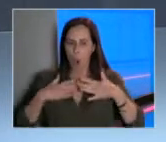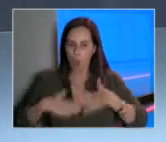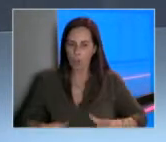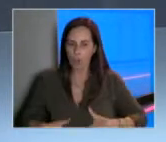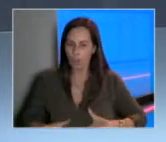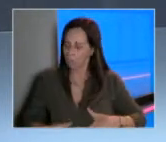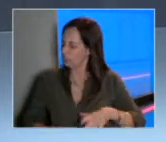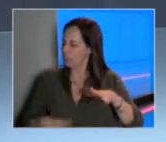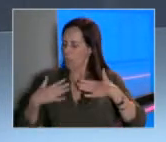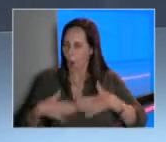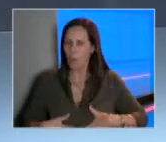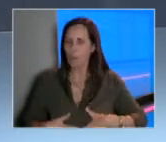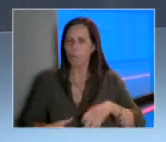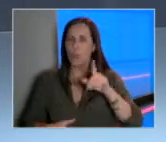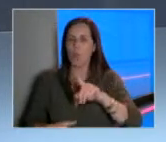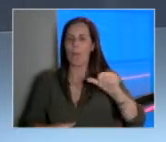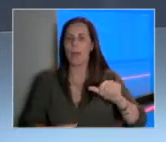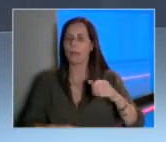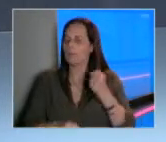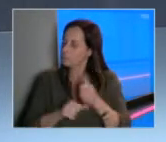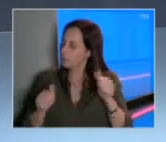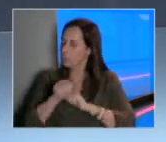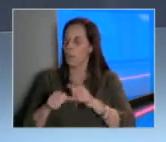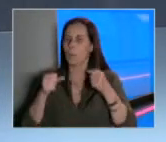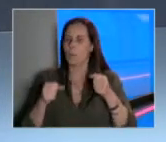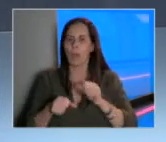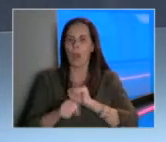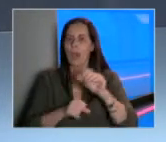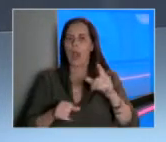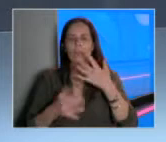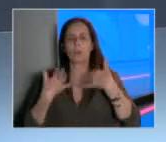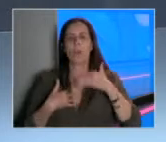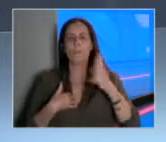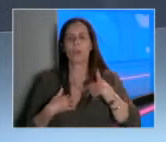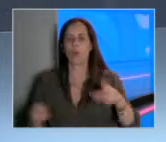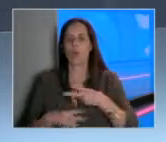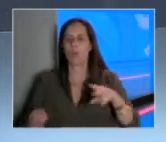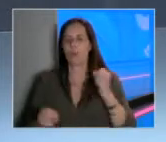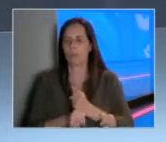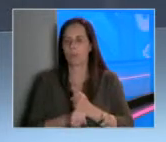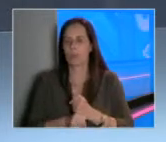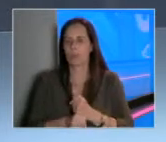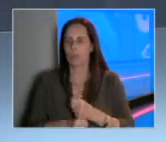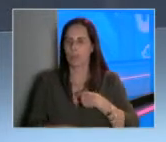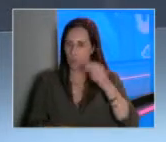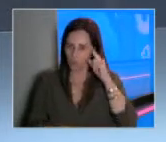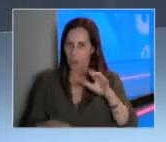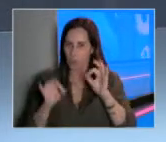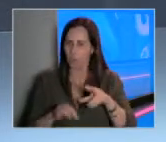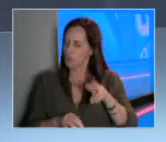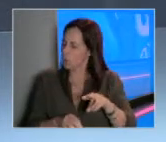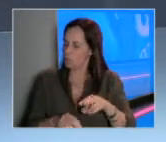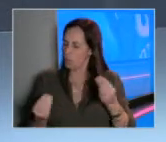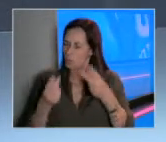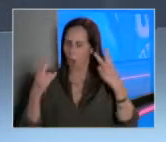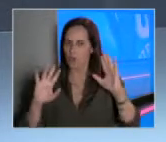של טארגט, עם החולצות של וולמארט, ותעמדו לצידנו במחאה. אל תספרו לנו מה אנחנו לא יכולים לעשות. אני חושב שבאמת יש פה